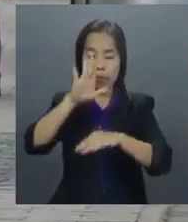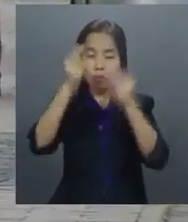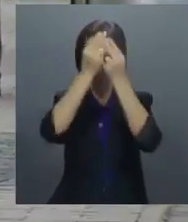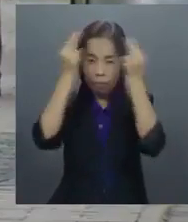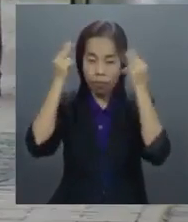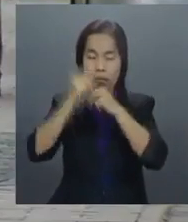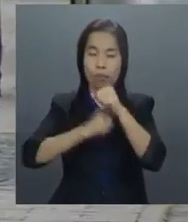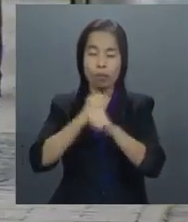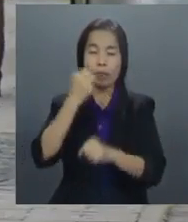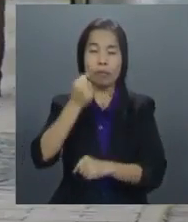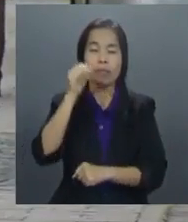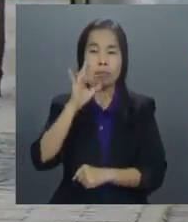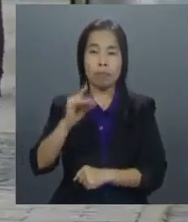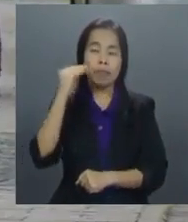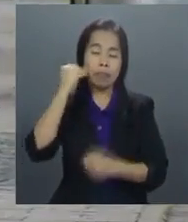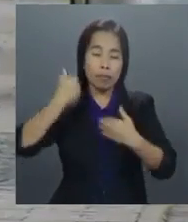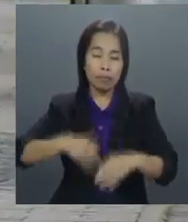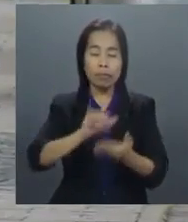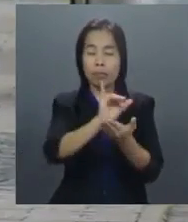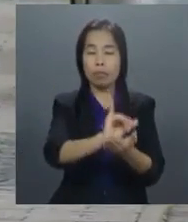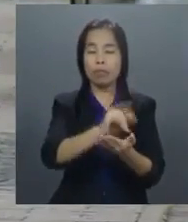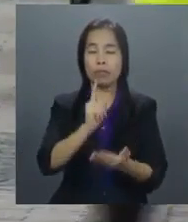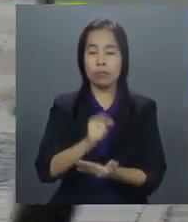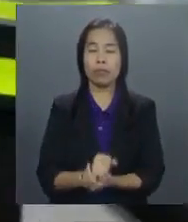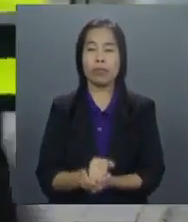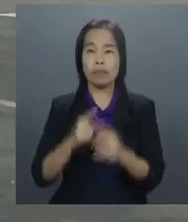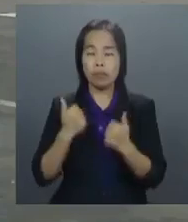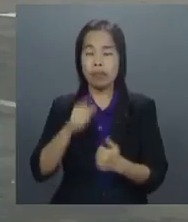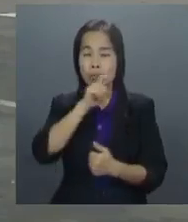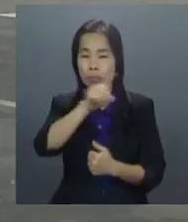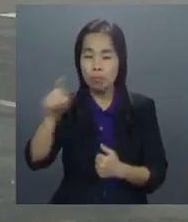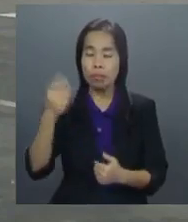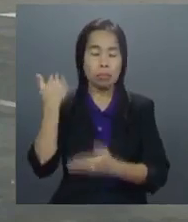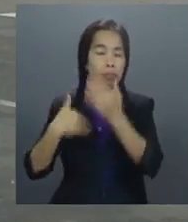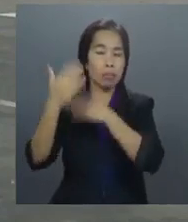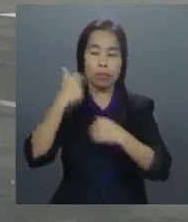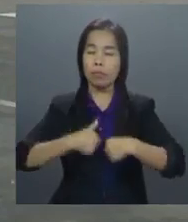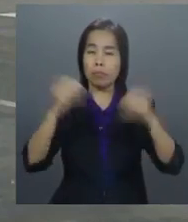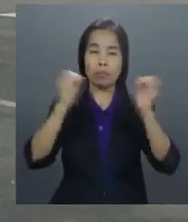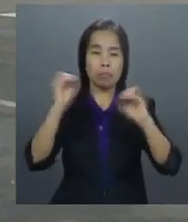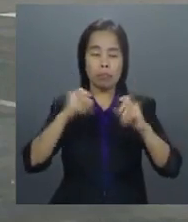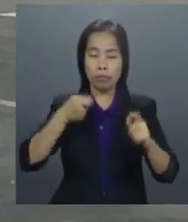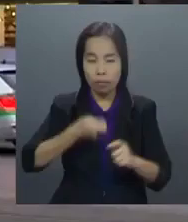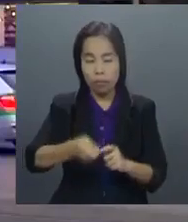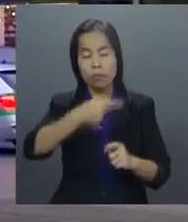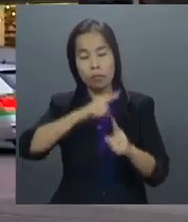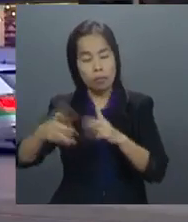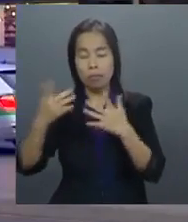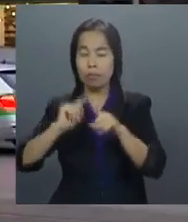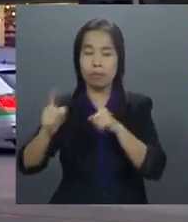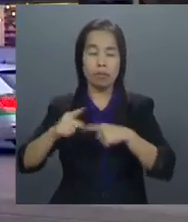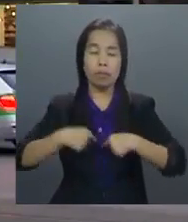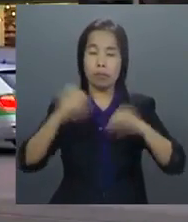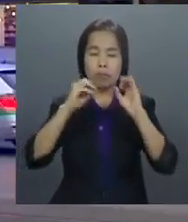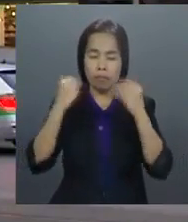ปีอาศัยอยู่ในเมืองมิวนิกจากการตรวจสอบเบื้องต้นไม่พบประวัติว่าเคยก่ออาชญากรรมและยังไม่ทราบแรงจูงใจใน